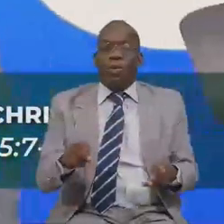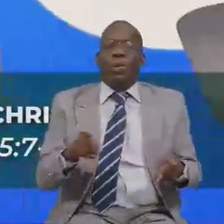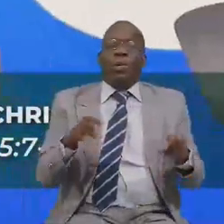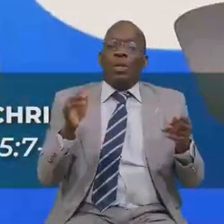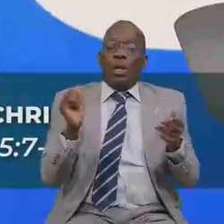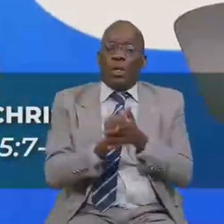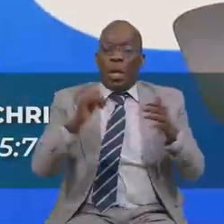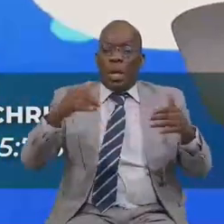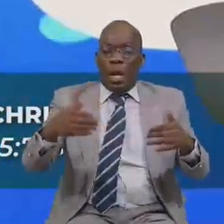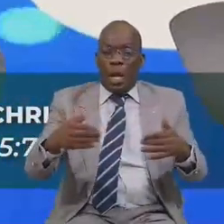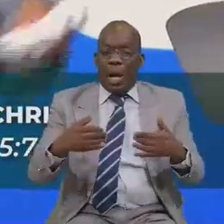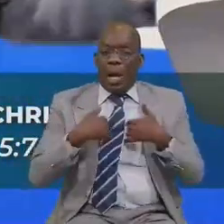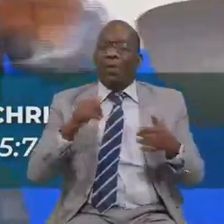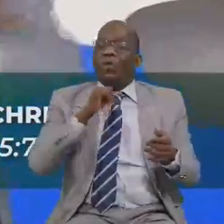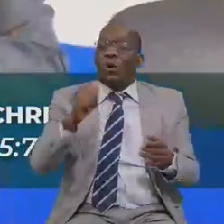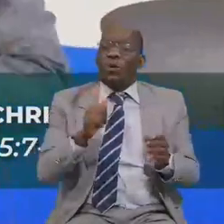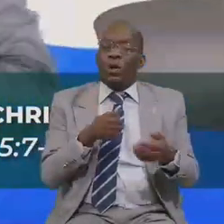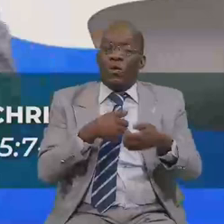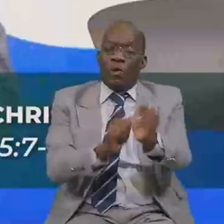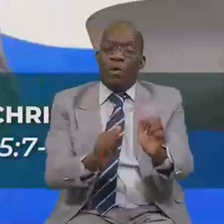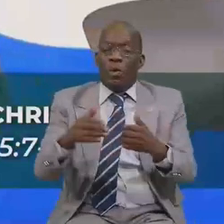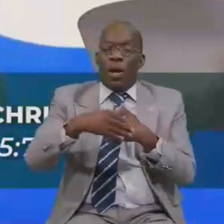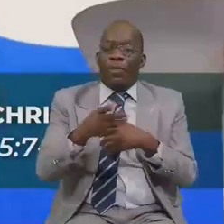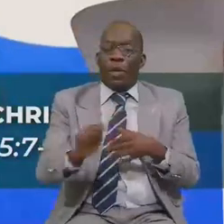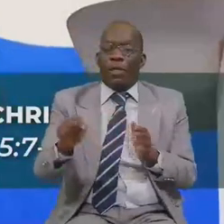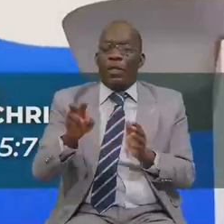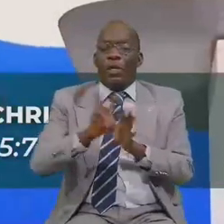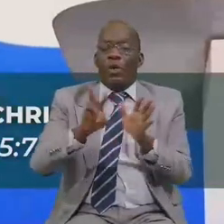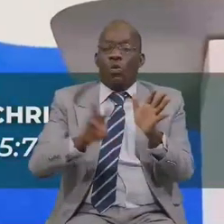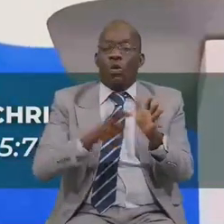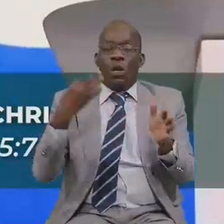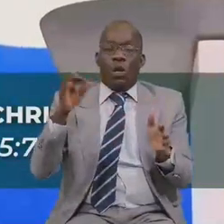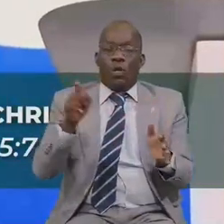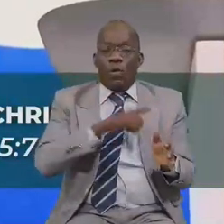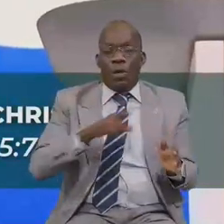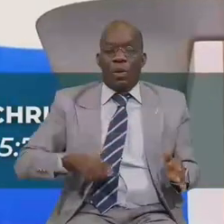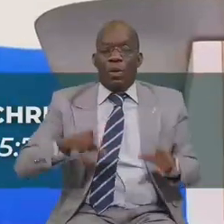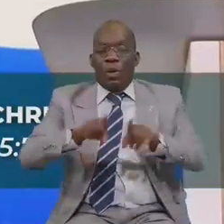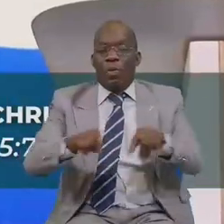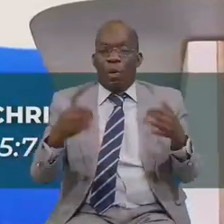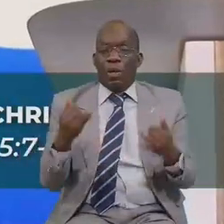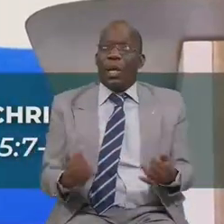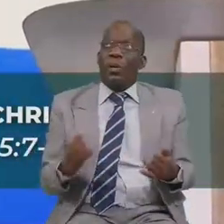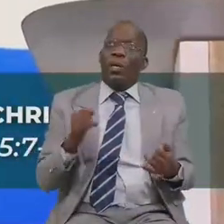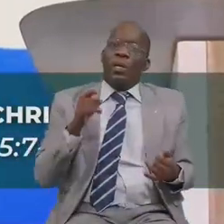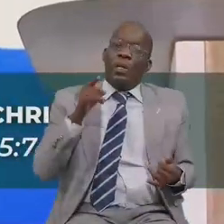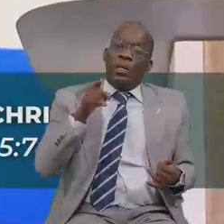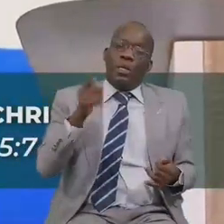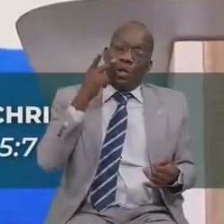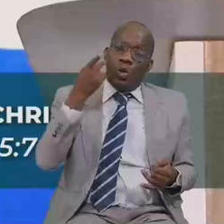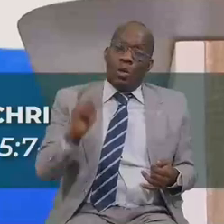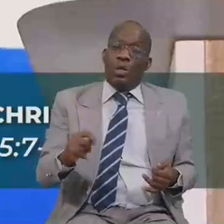à ceux-là qui ne suivent pas la volonté du Seigneur. Maintenant, il a vu la gloire de Dieu. Maintenant, il a